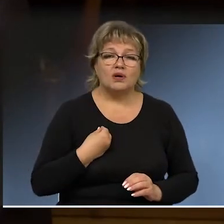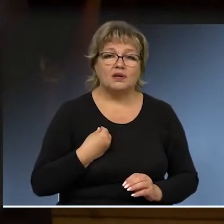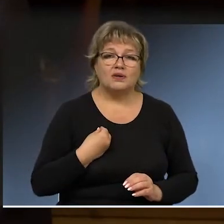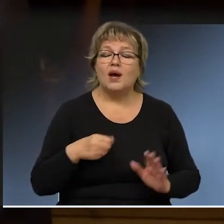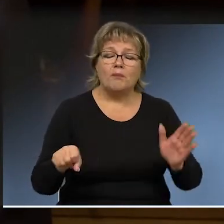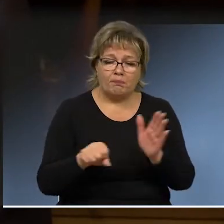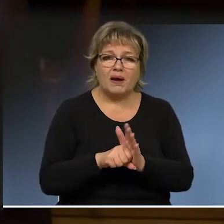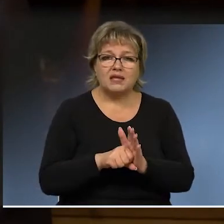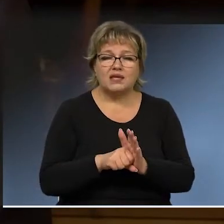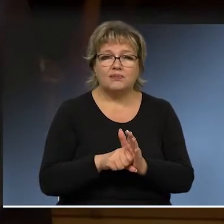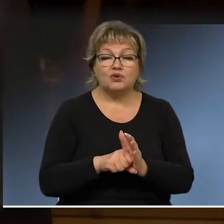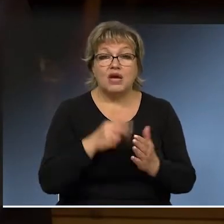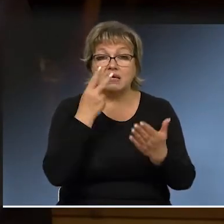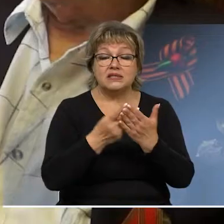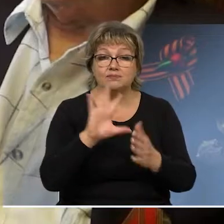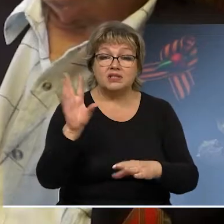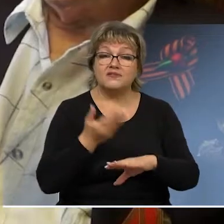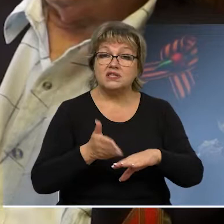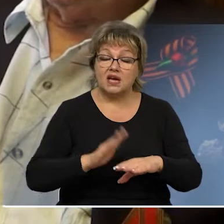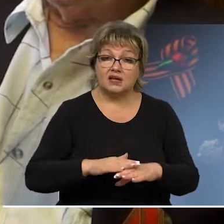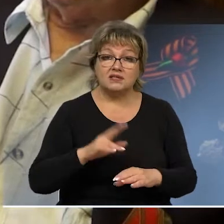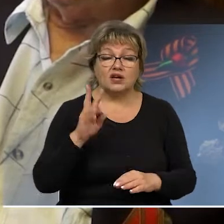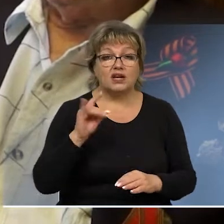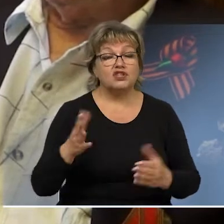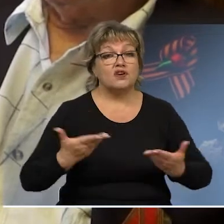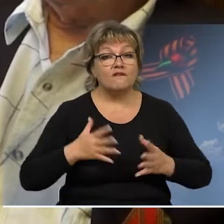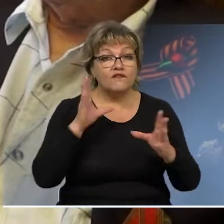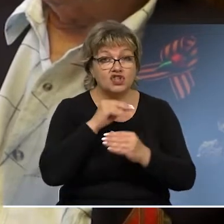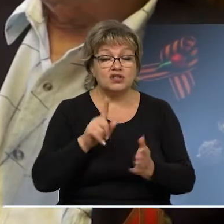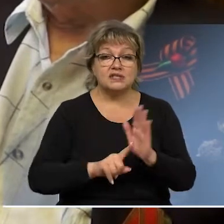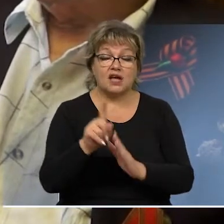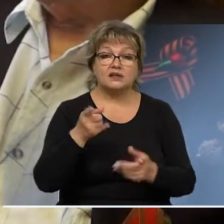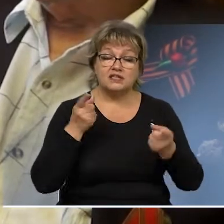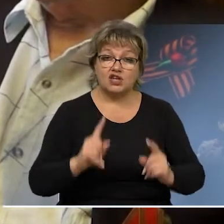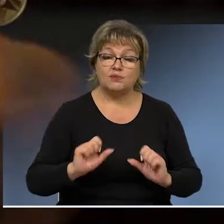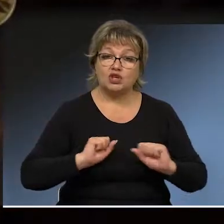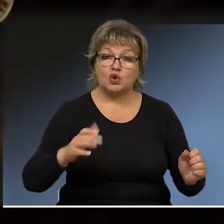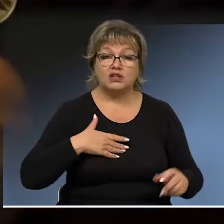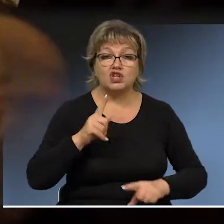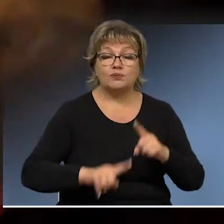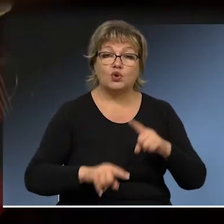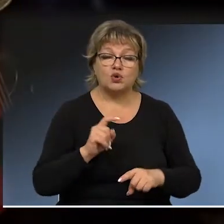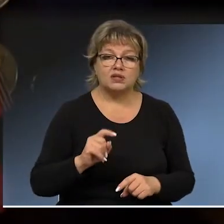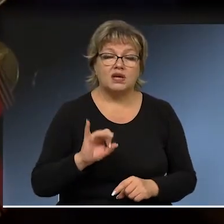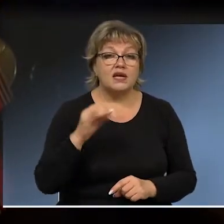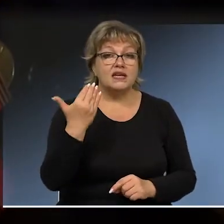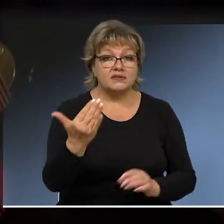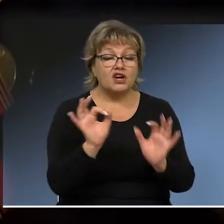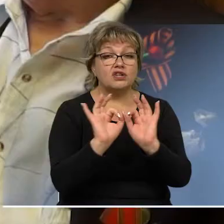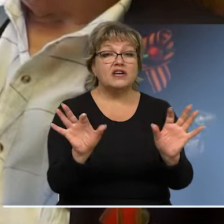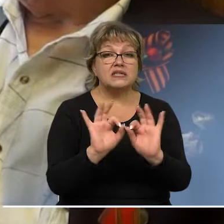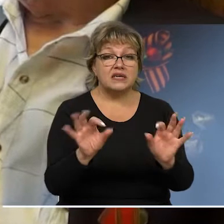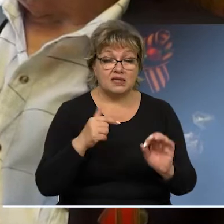дай бог и смотря на все тяготы иван колени к вич выжил стал настоящим героем нашей родины